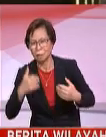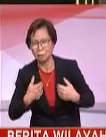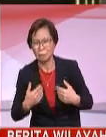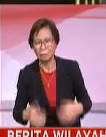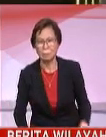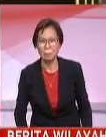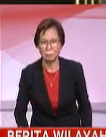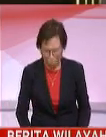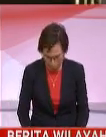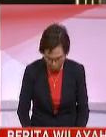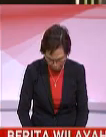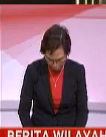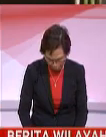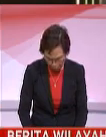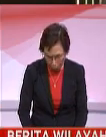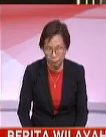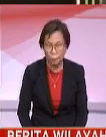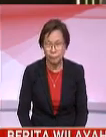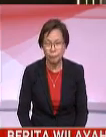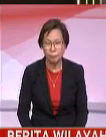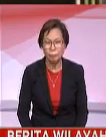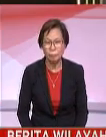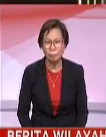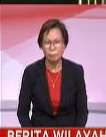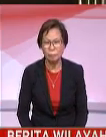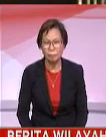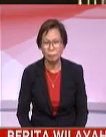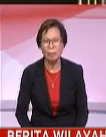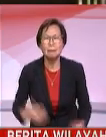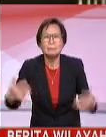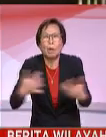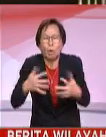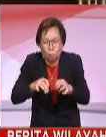Kubis tu menembak lah. Menembak?